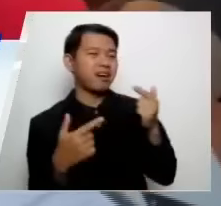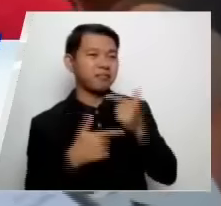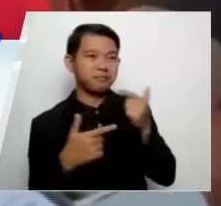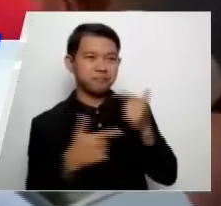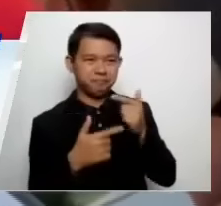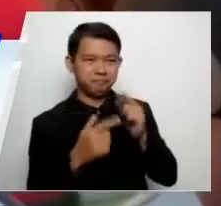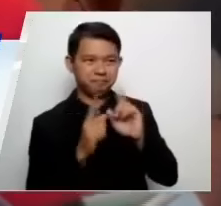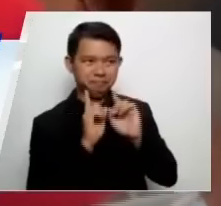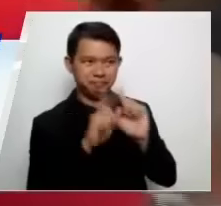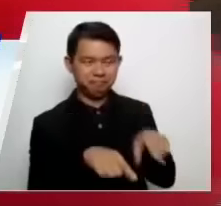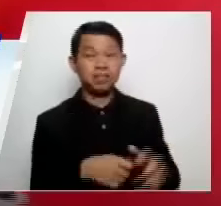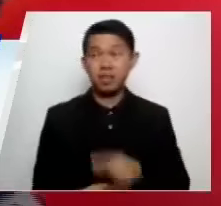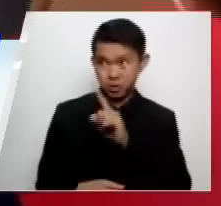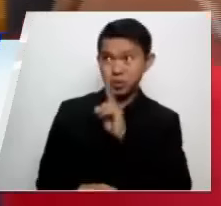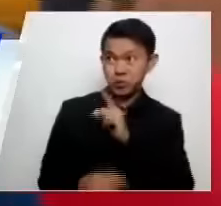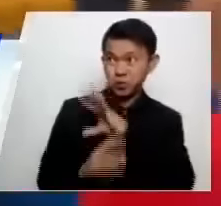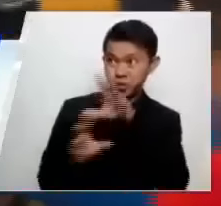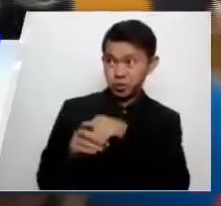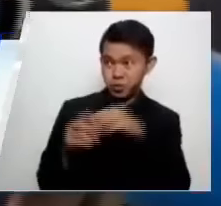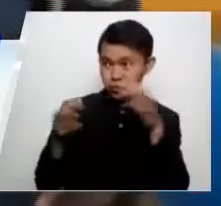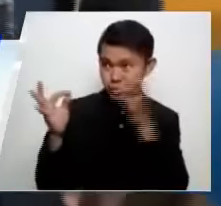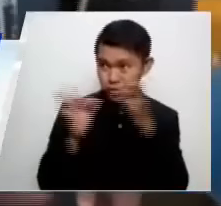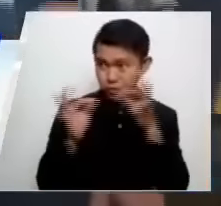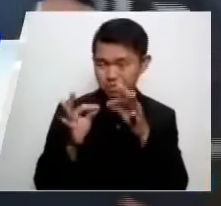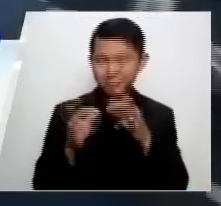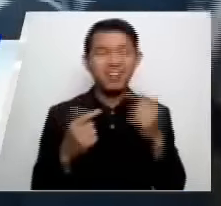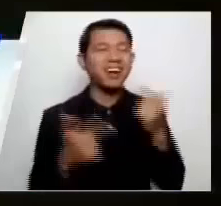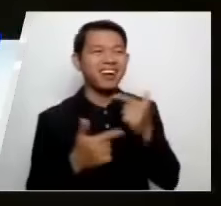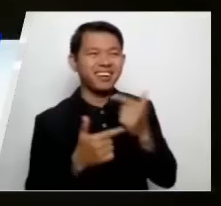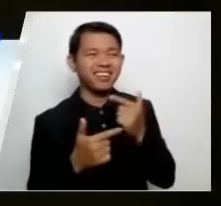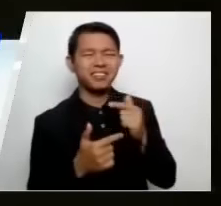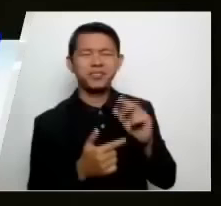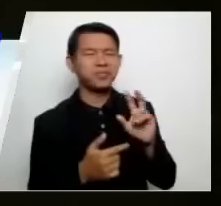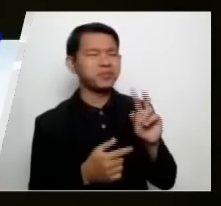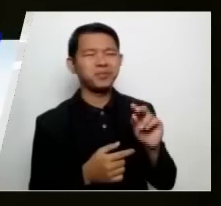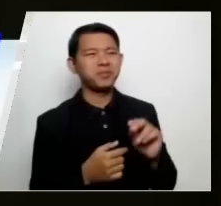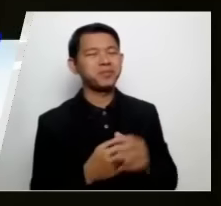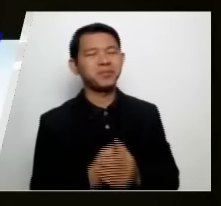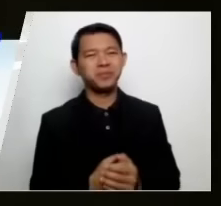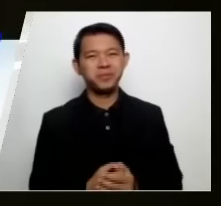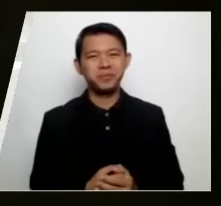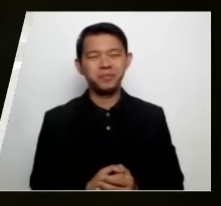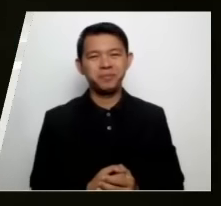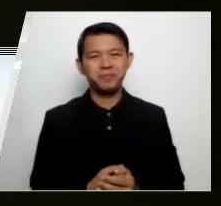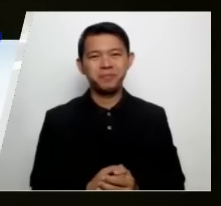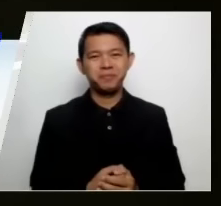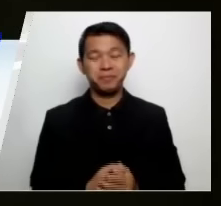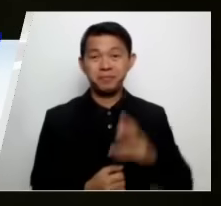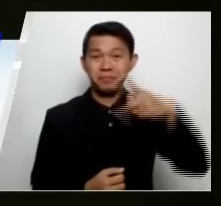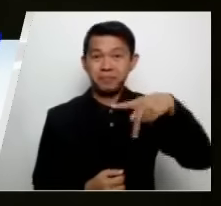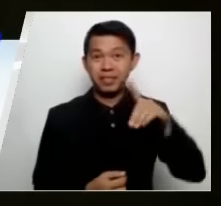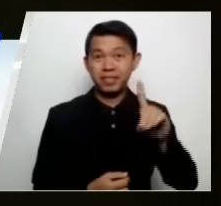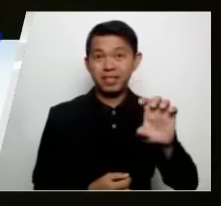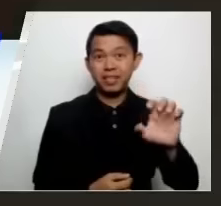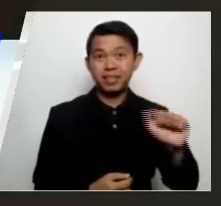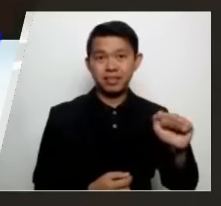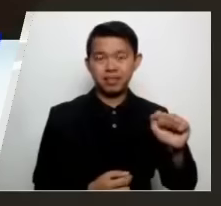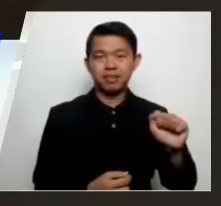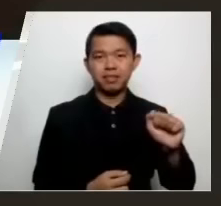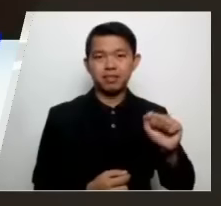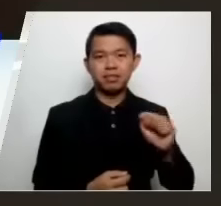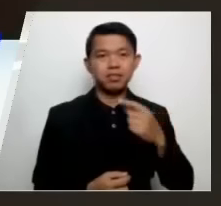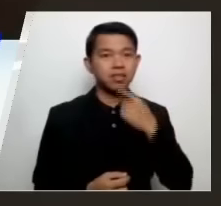lang yung... Okay, even dignify. Okay, PIDEA. Ang PIDEA, pinabulaanan ng mga sinabi ni Duterte.